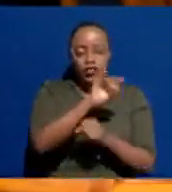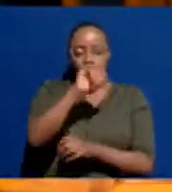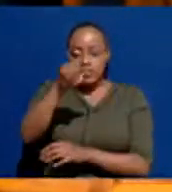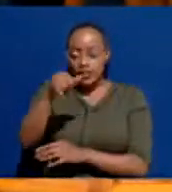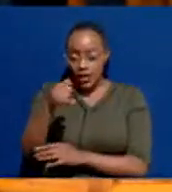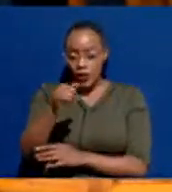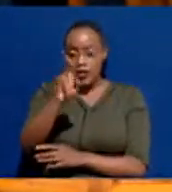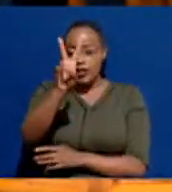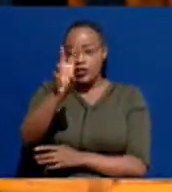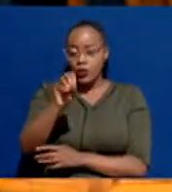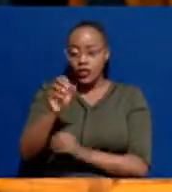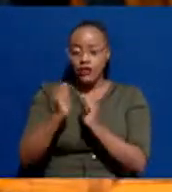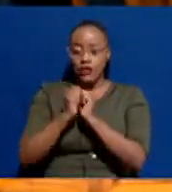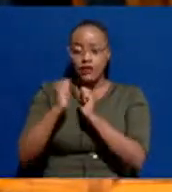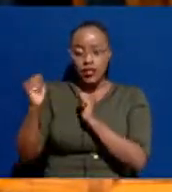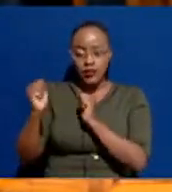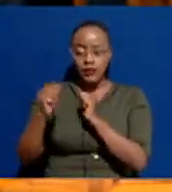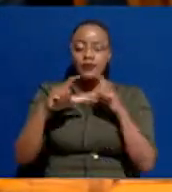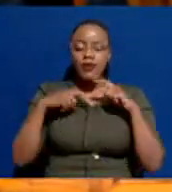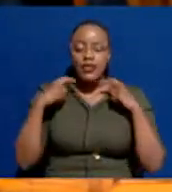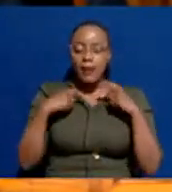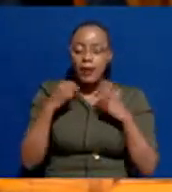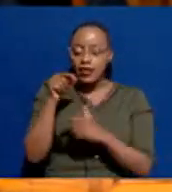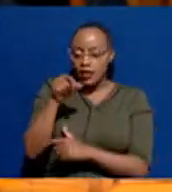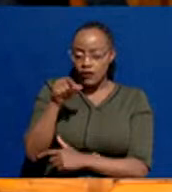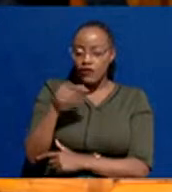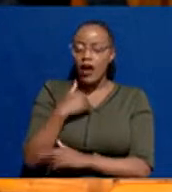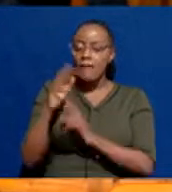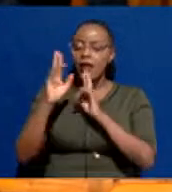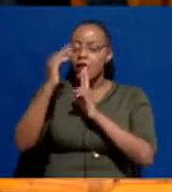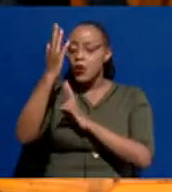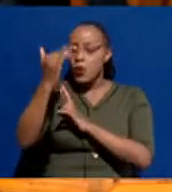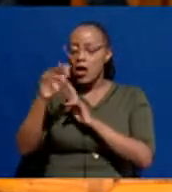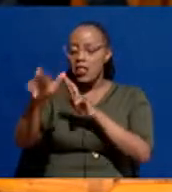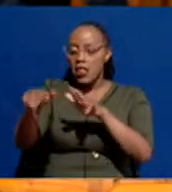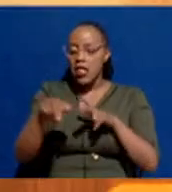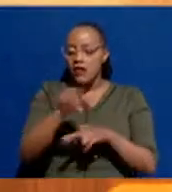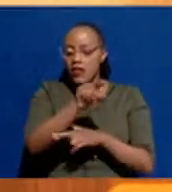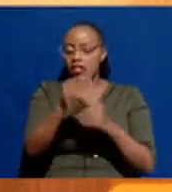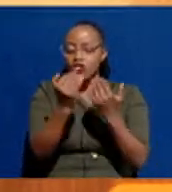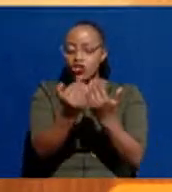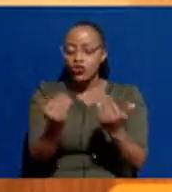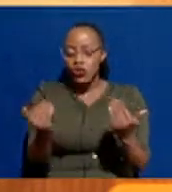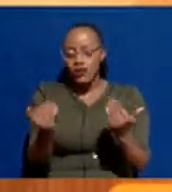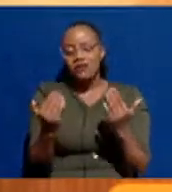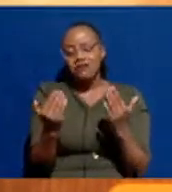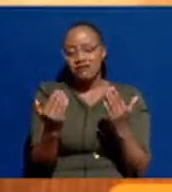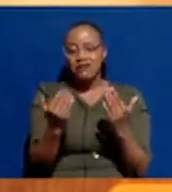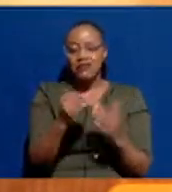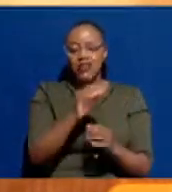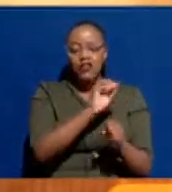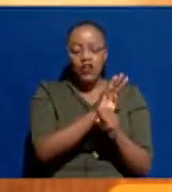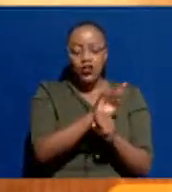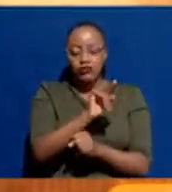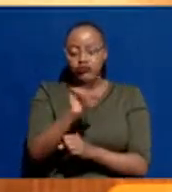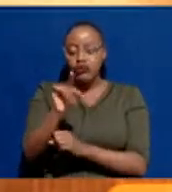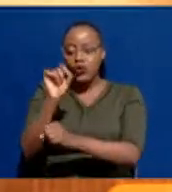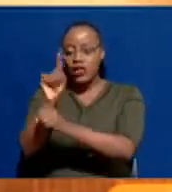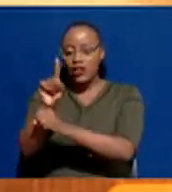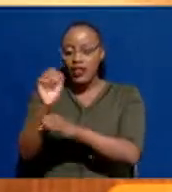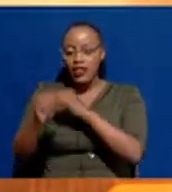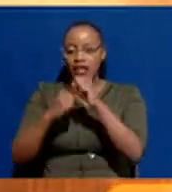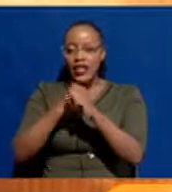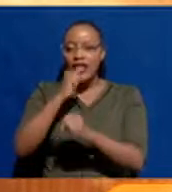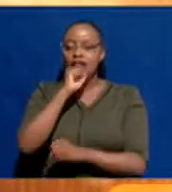mwaka 2015. Kasisi Njuguna alishtakiwa kwa kuwanajisi watoto hao wa umri wa kati ya miaka 14 na 11